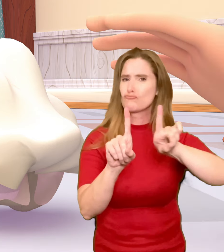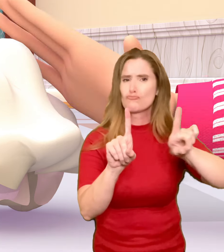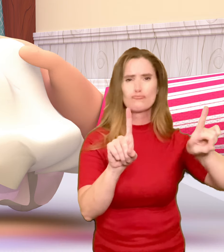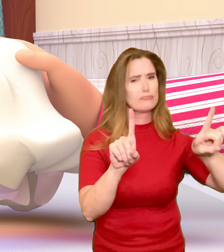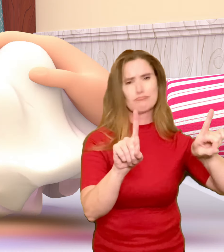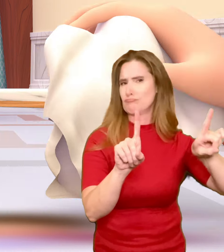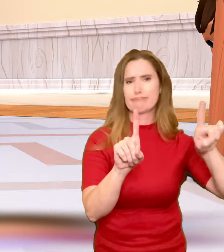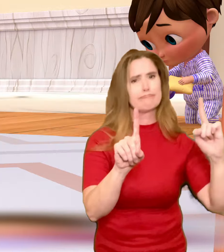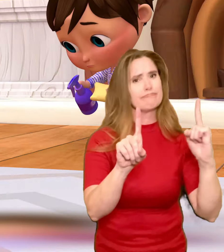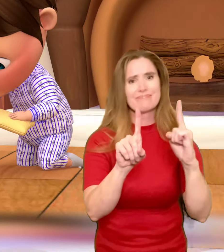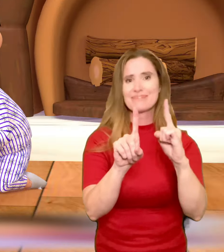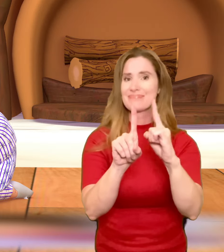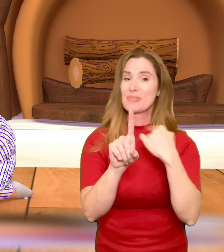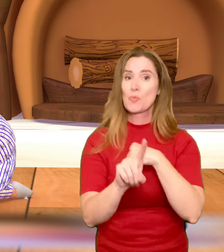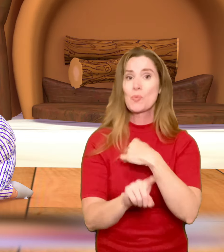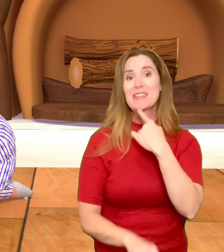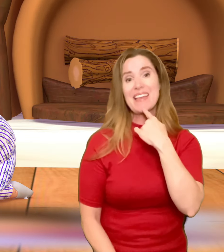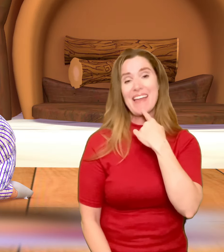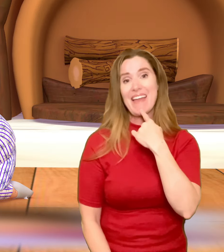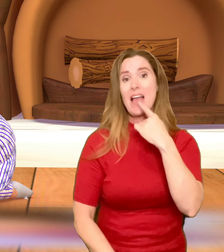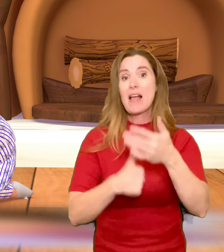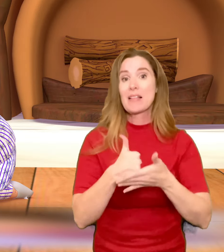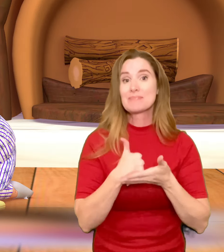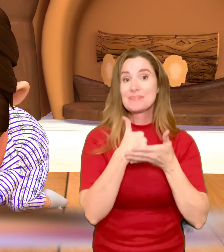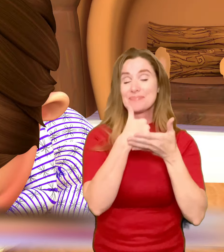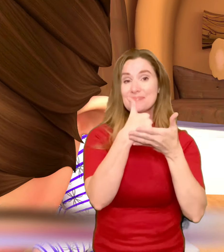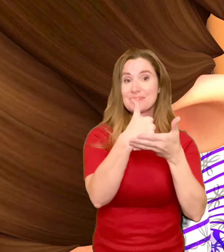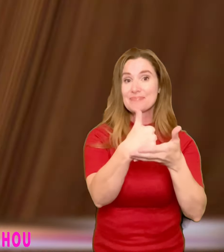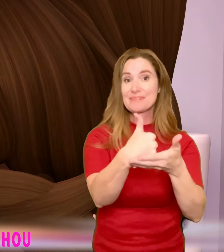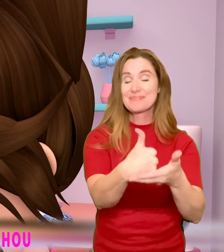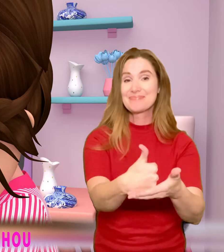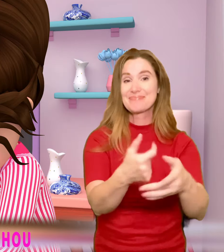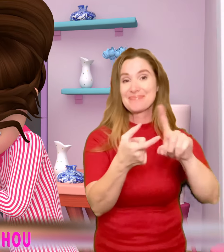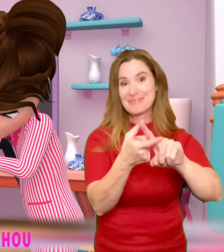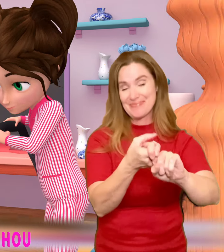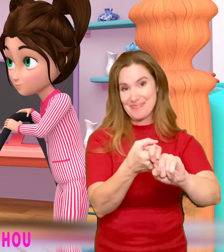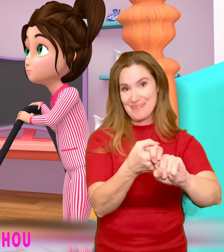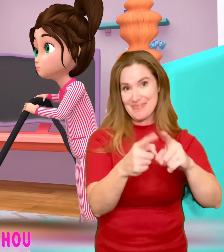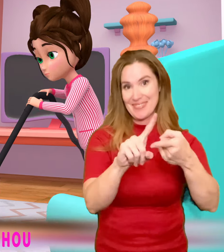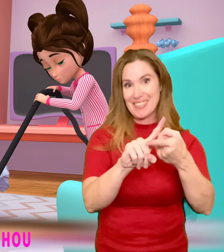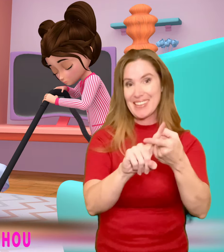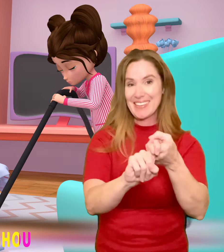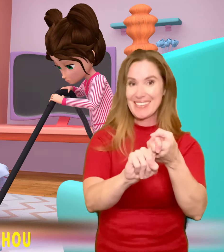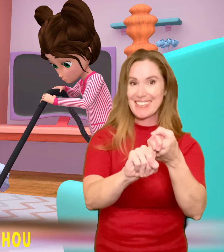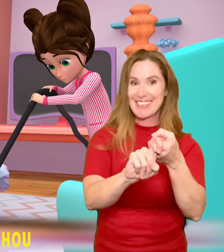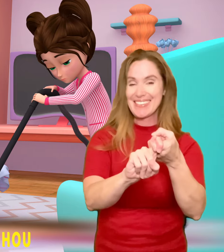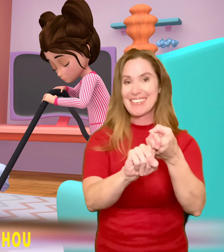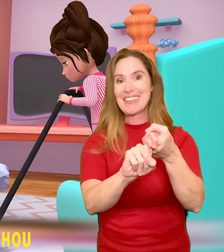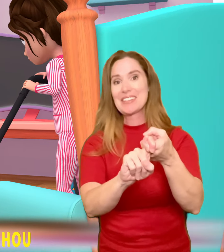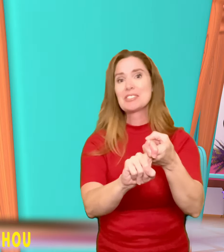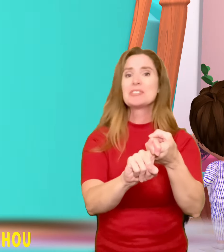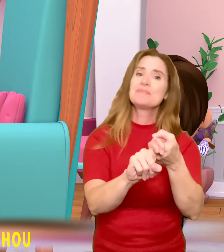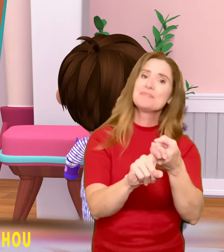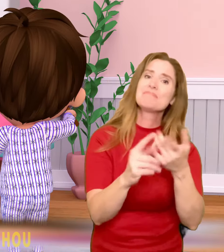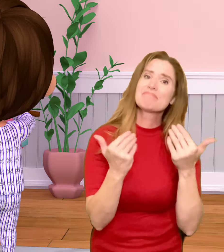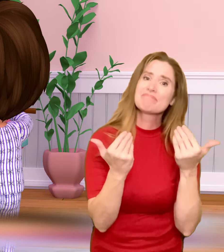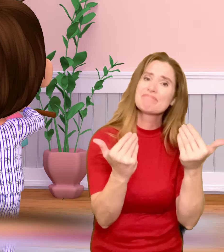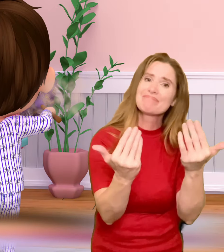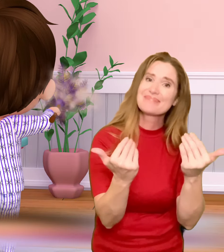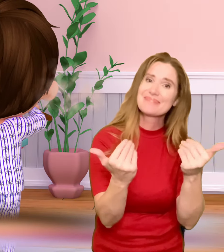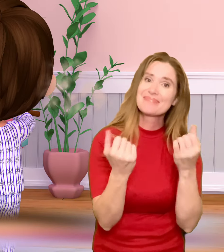行かないで手を貸して友達を手伝えましょう